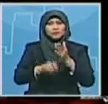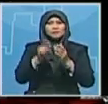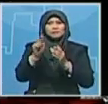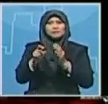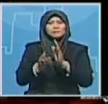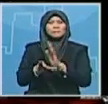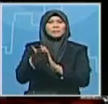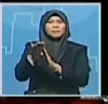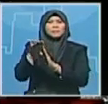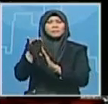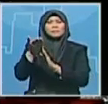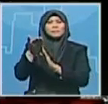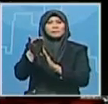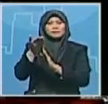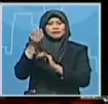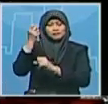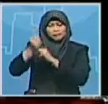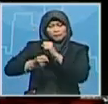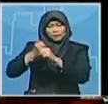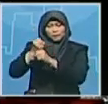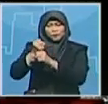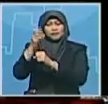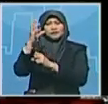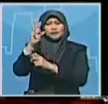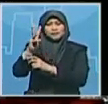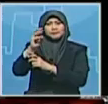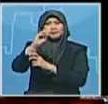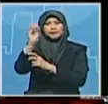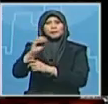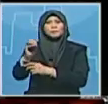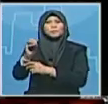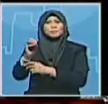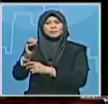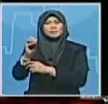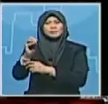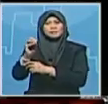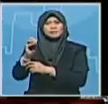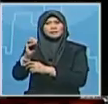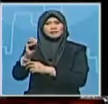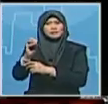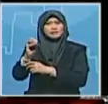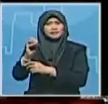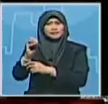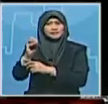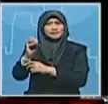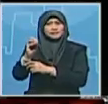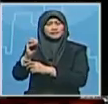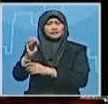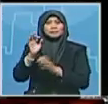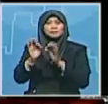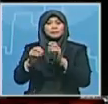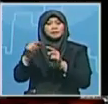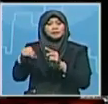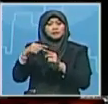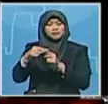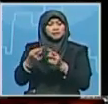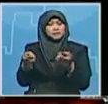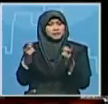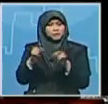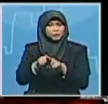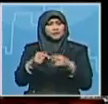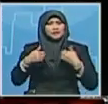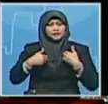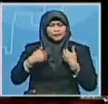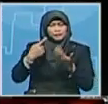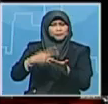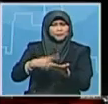dikenaikan setiap tahun sebanyak 6%. Tapi bila perkara ini berlaku, maka ada